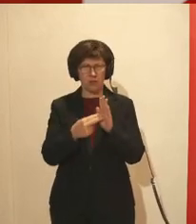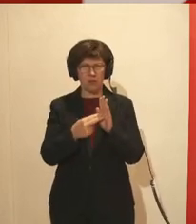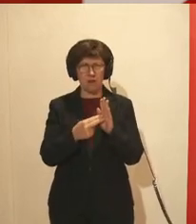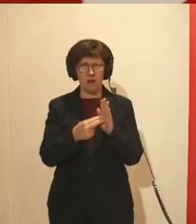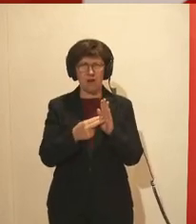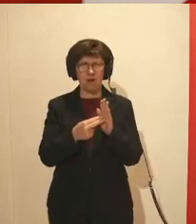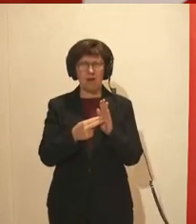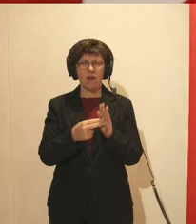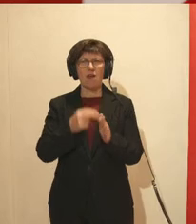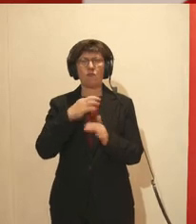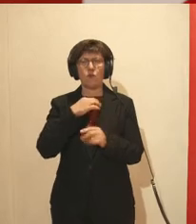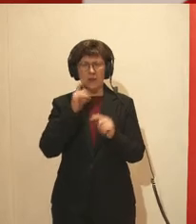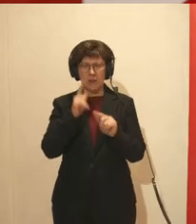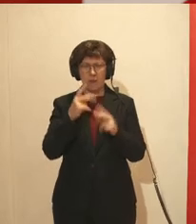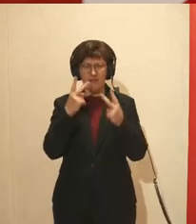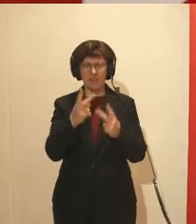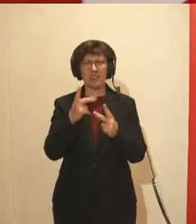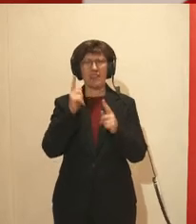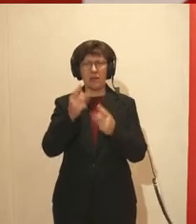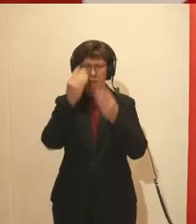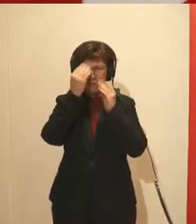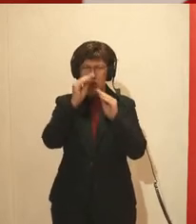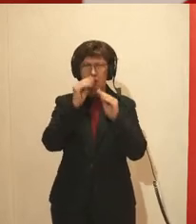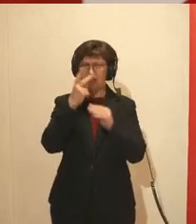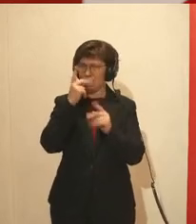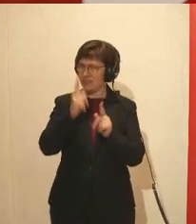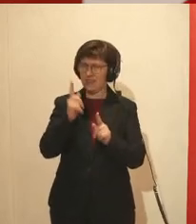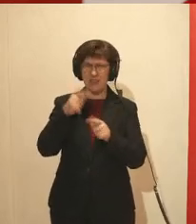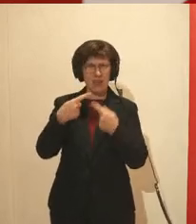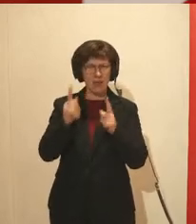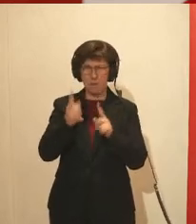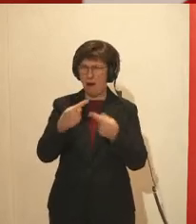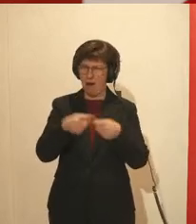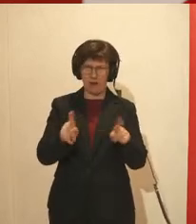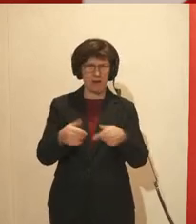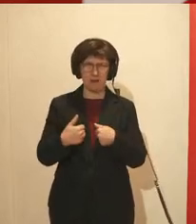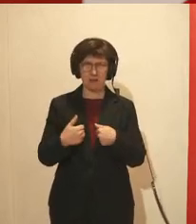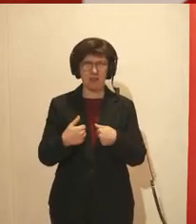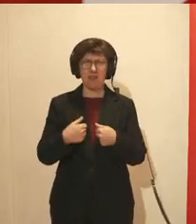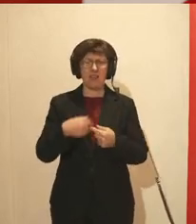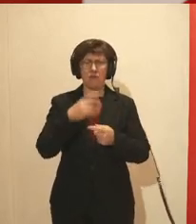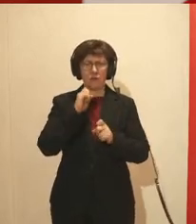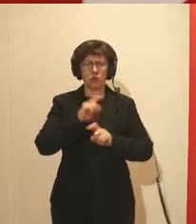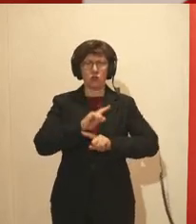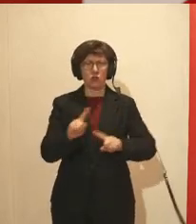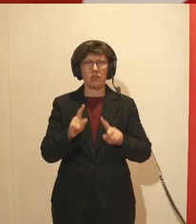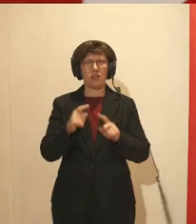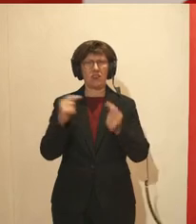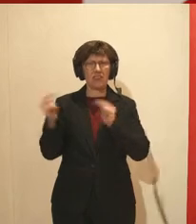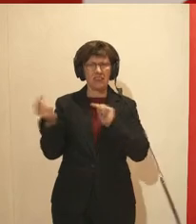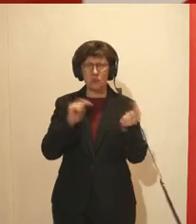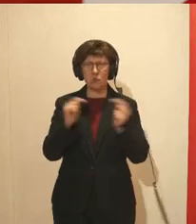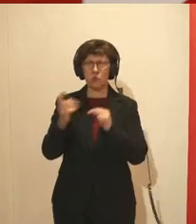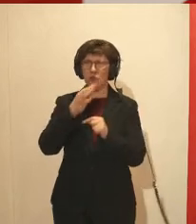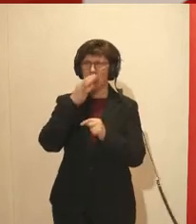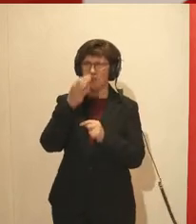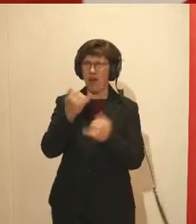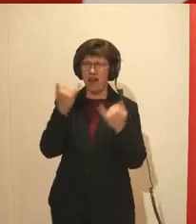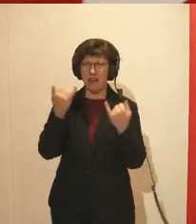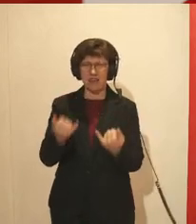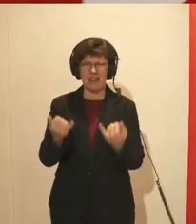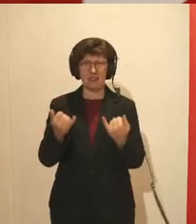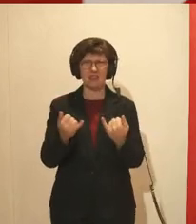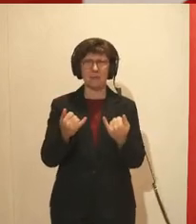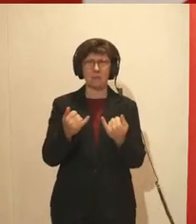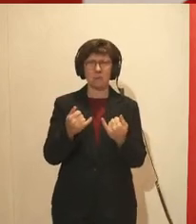war das immer klar und ich habe das immer anders gesehen und ich möchte auch dass wir gar nicht so sprechen wir die frage jetzt